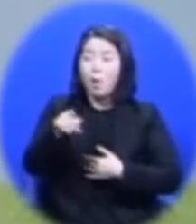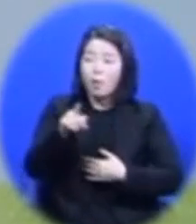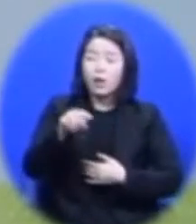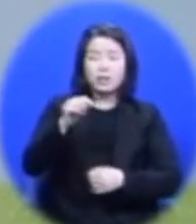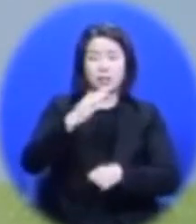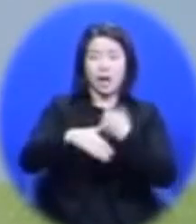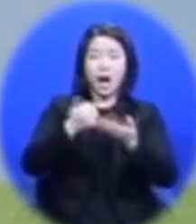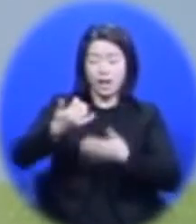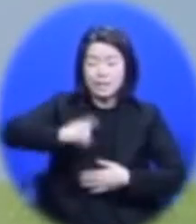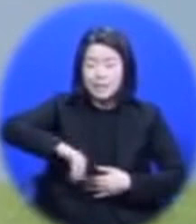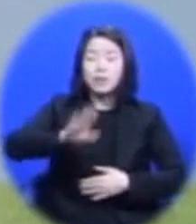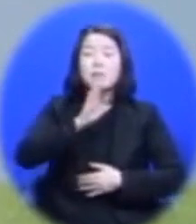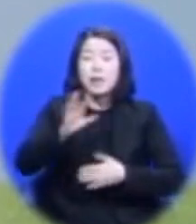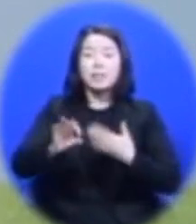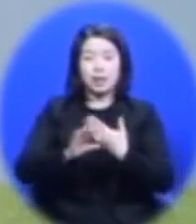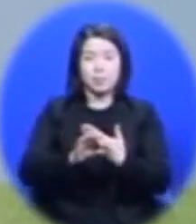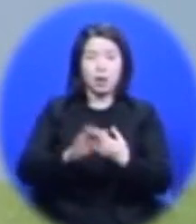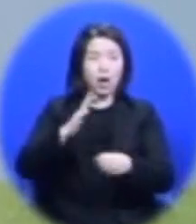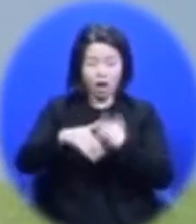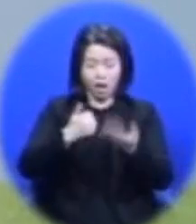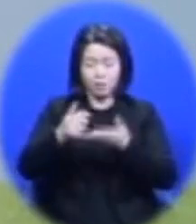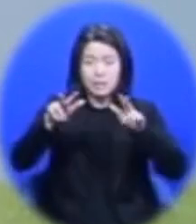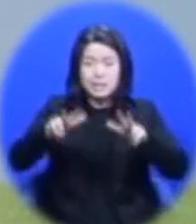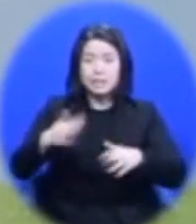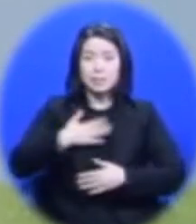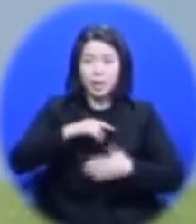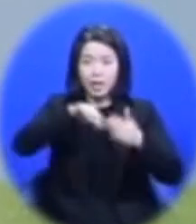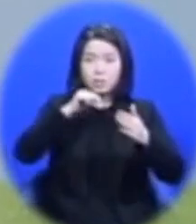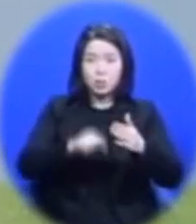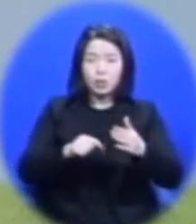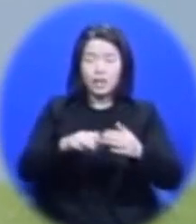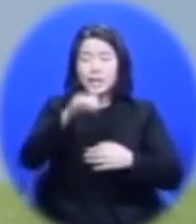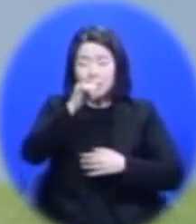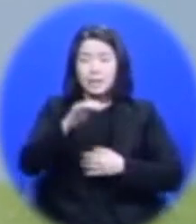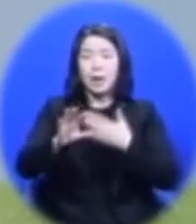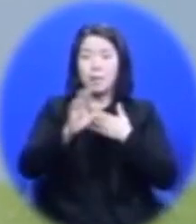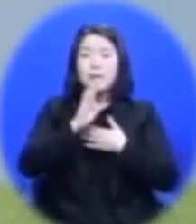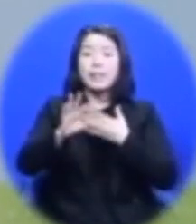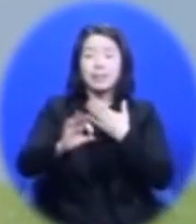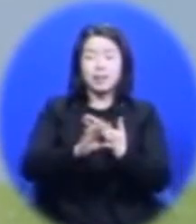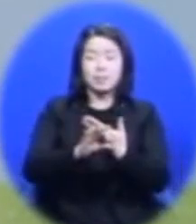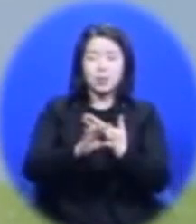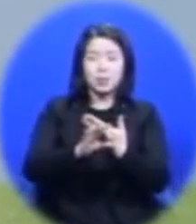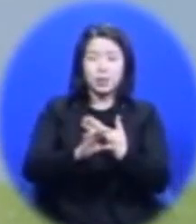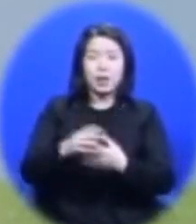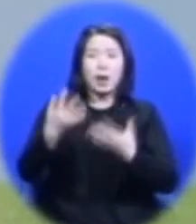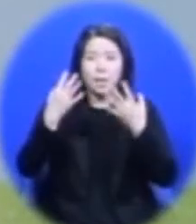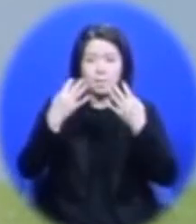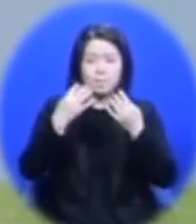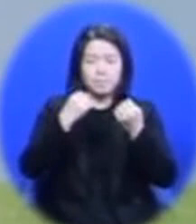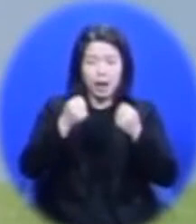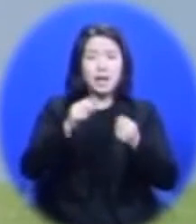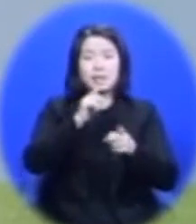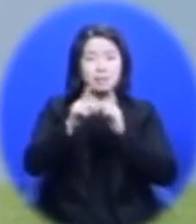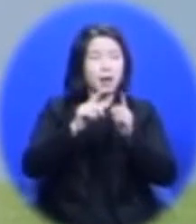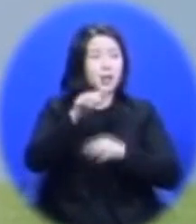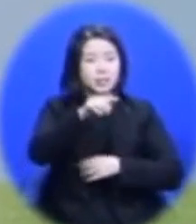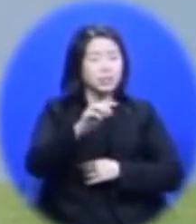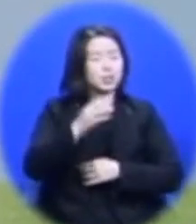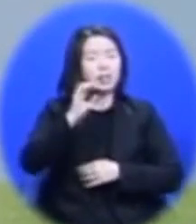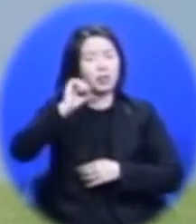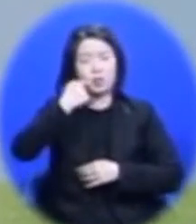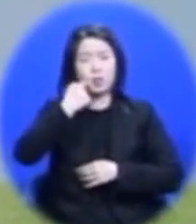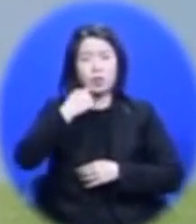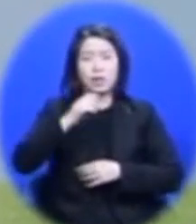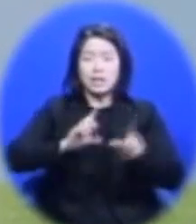하나님의 자녀가 맞다면, 하나님이 지금 내 속에 계신 게 맞다면, 아, 말이 그럴 수가 없잖아. 너 삶의